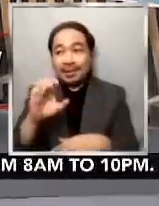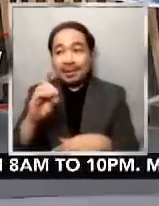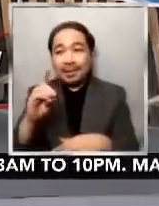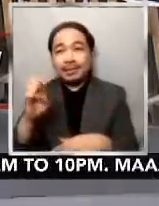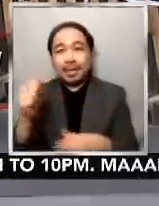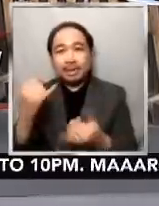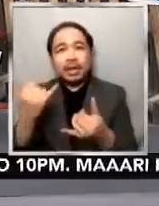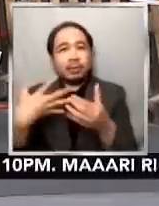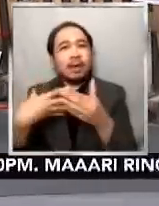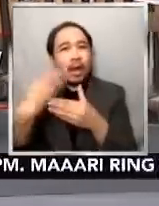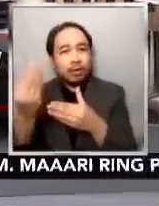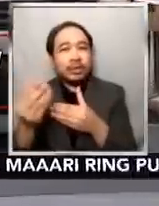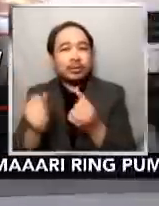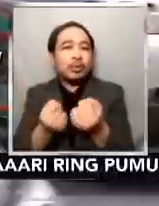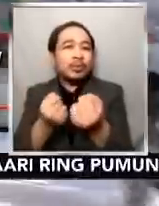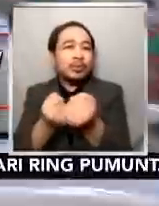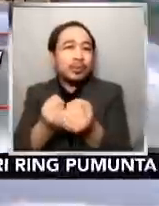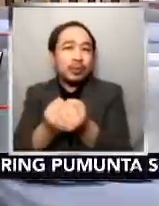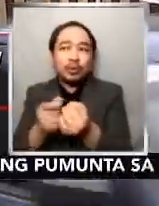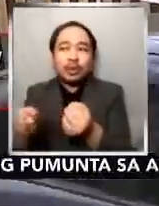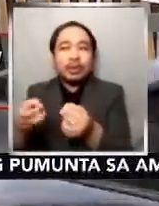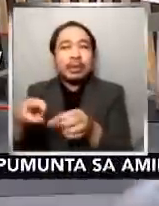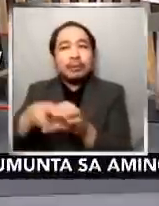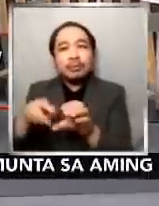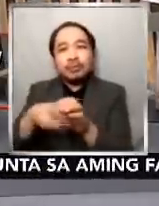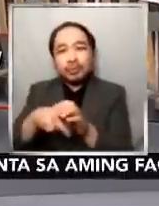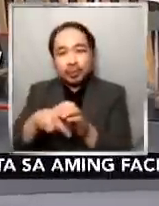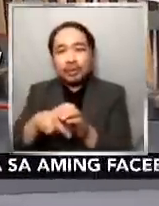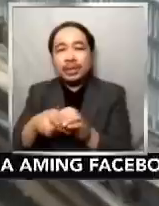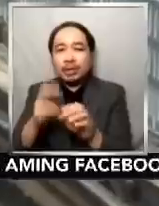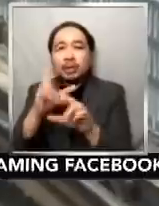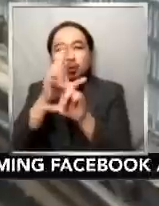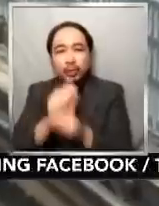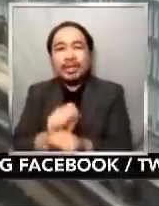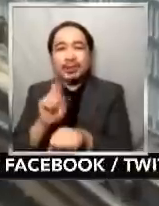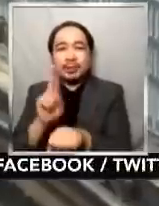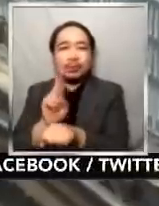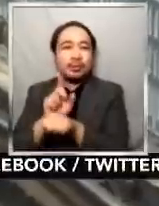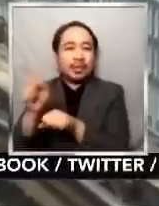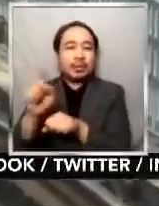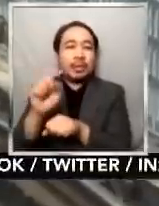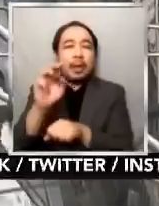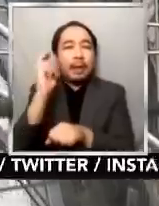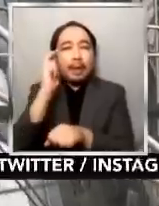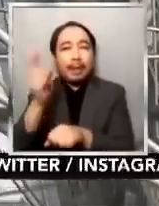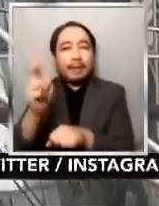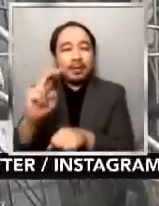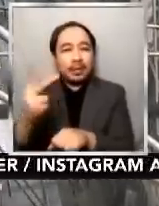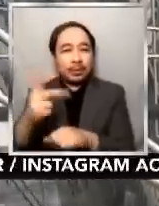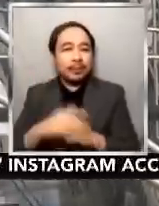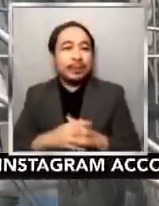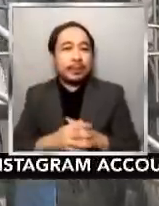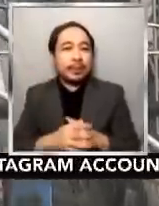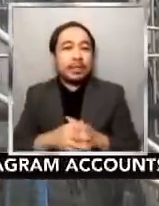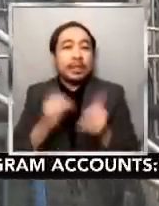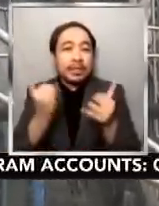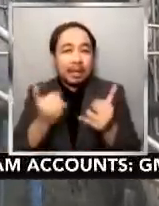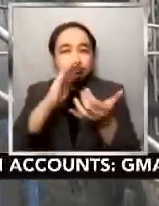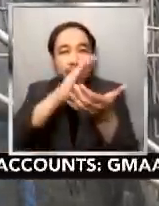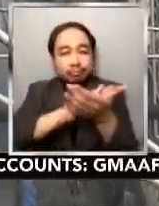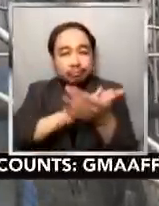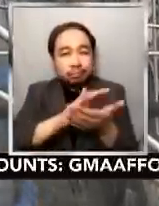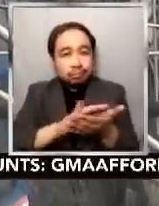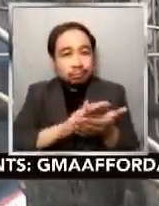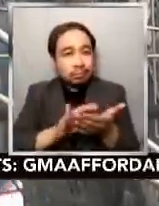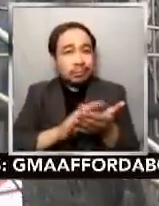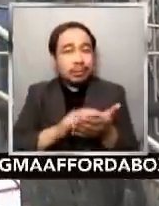itong ating mga mananakay na usually ay gumagamit ng MRT. Dadaan din sa overhaul at paglilinis sa mga bagon ng MRT3.